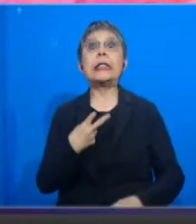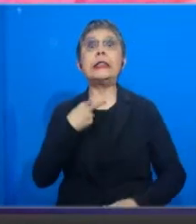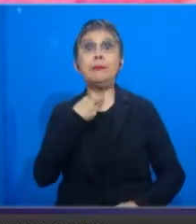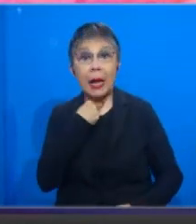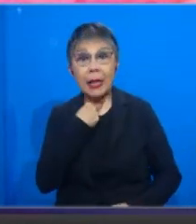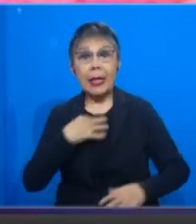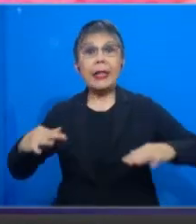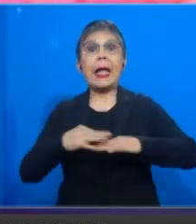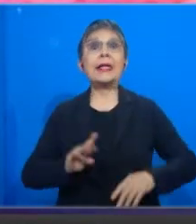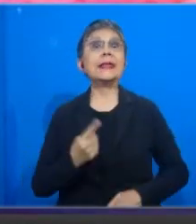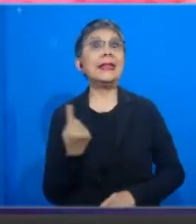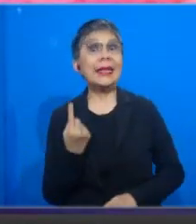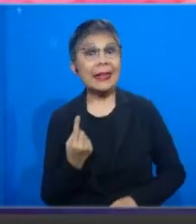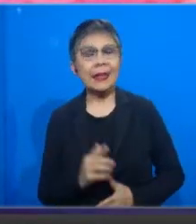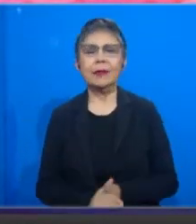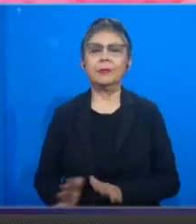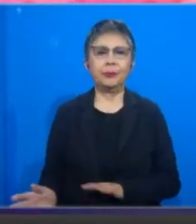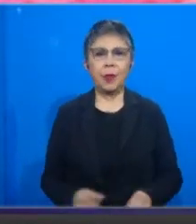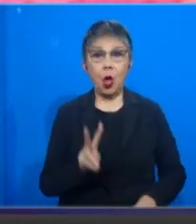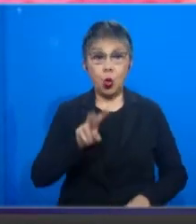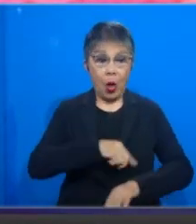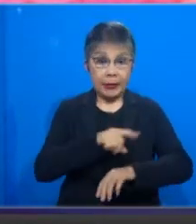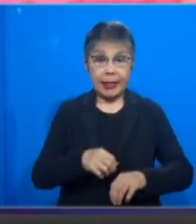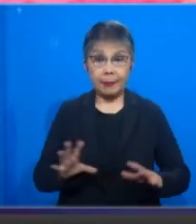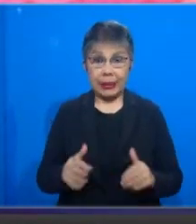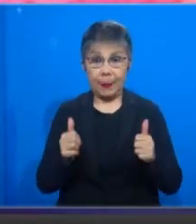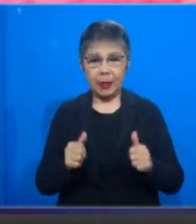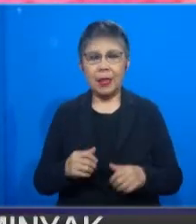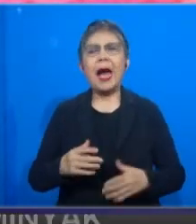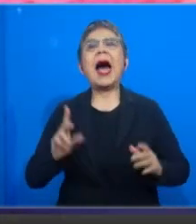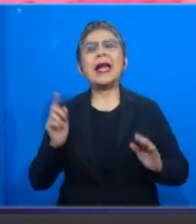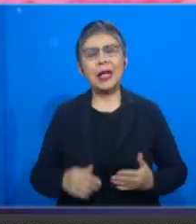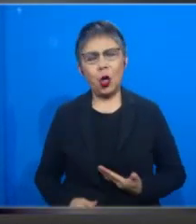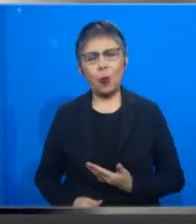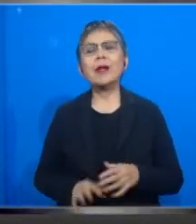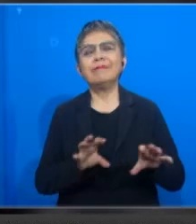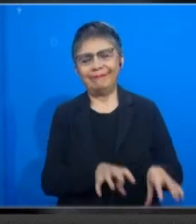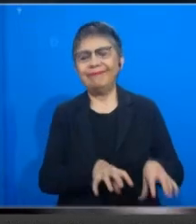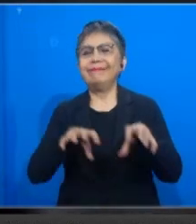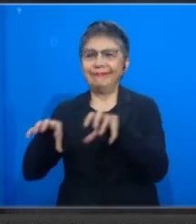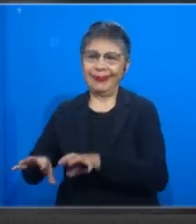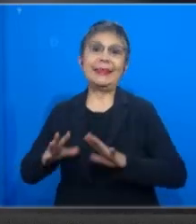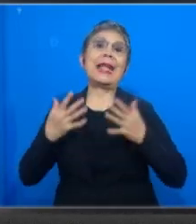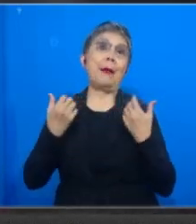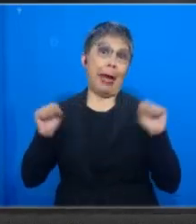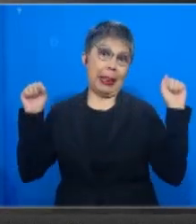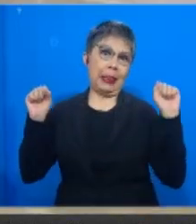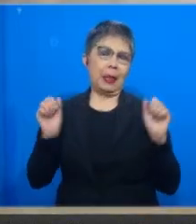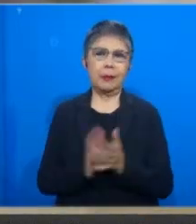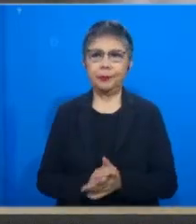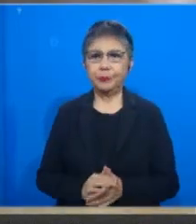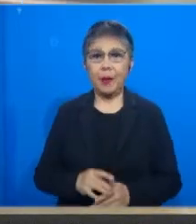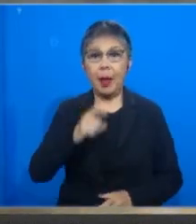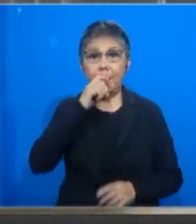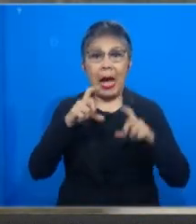di Kabupaten Banyumas, Jawa Tengah. Setelah 2 jam upaya penyelamatan, korban akhirnya bisa diselamatkan. Agus